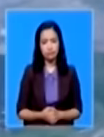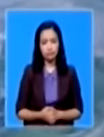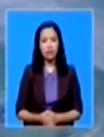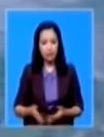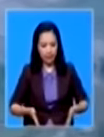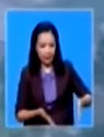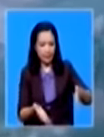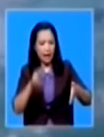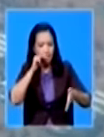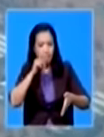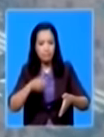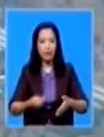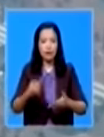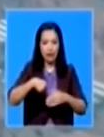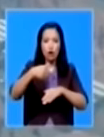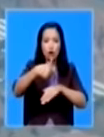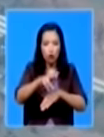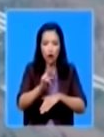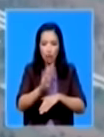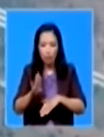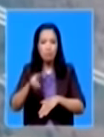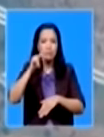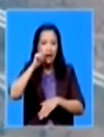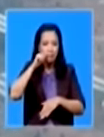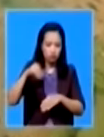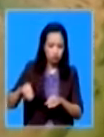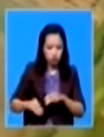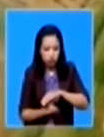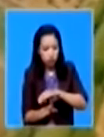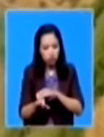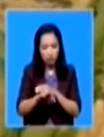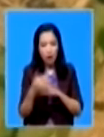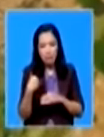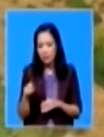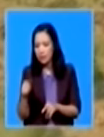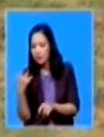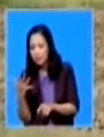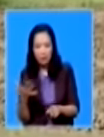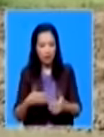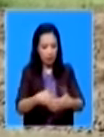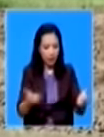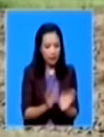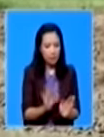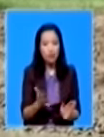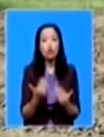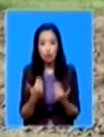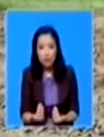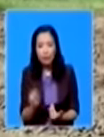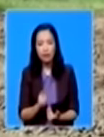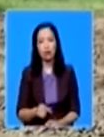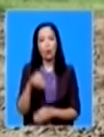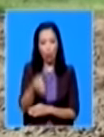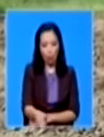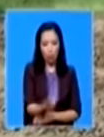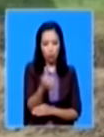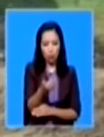ประทานไอ้นี่มีระบบส่งน้ำไอ้ข้างนอกมาใช้น้ำฝนเพราะที่ผ่านมาแหล่งกักเก็บไม่พอเพียงเราก็ต้องไปขุดกักเก็บเพิ่มวันนี้ก็ขุ